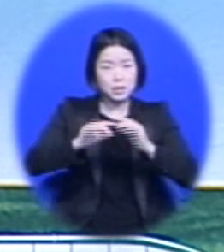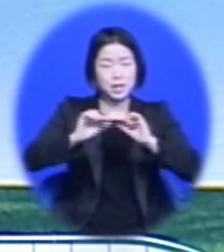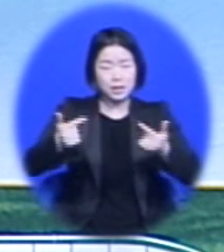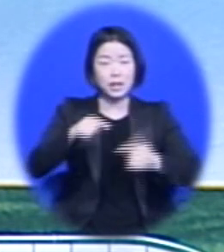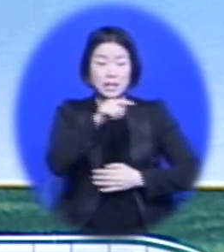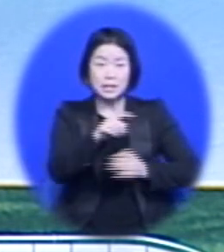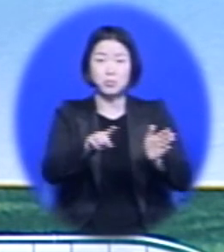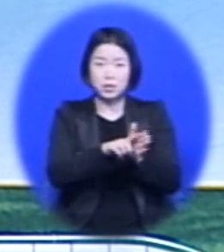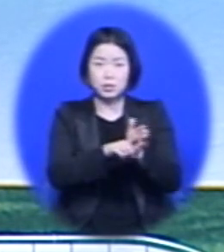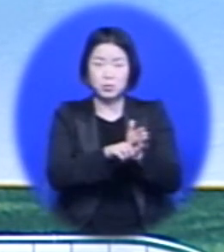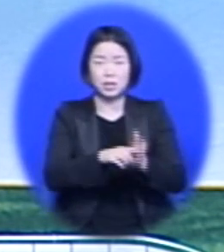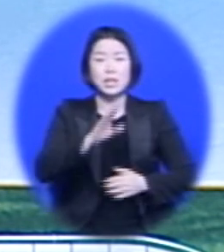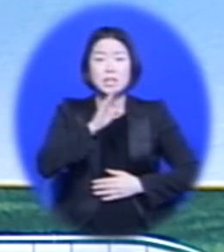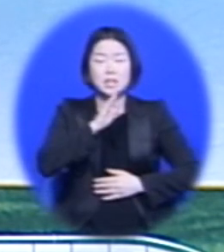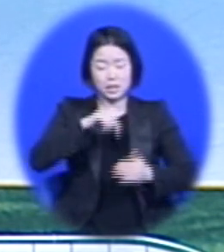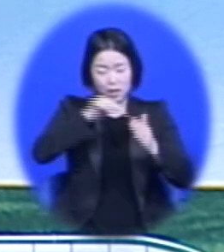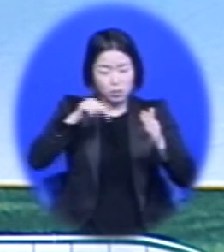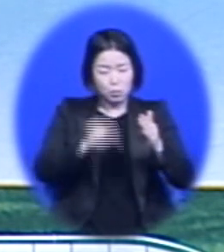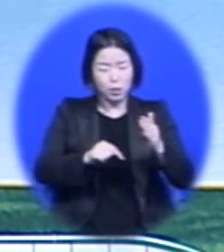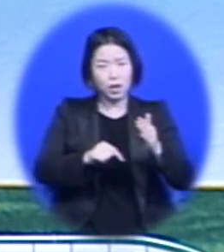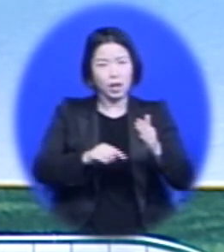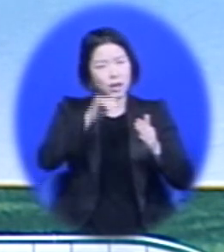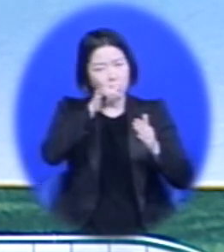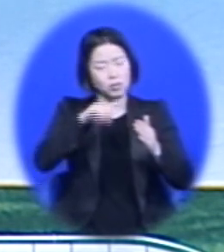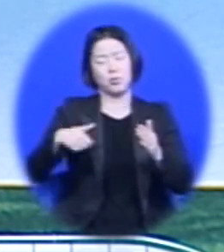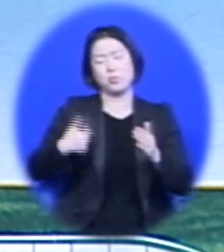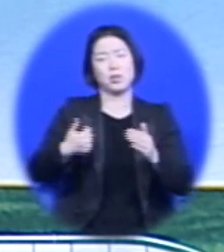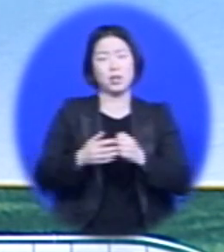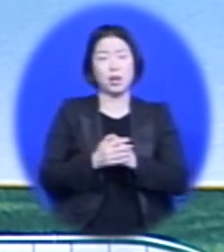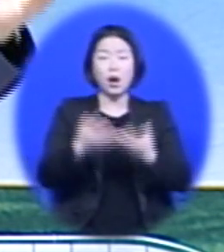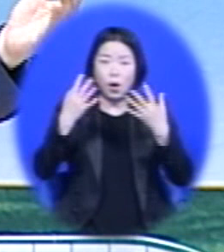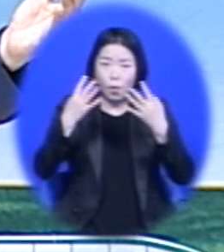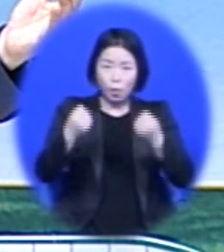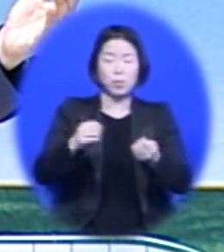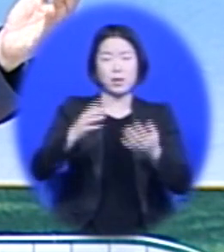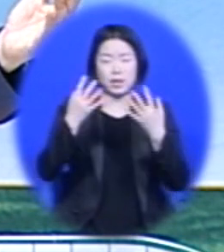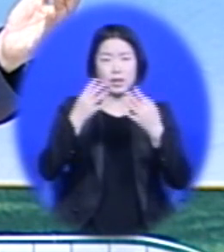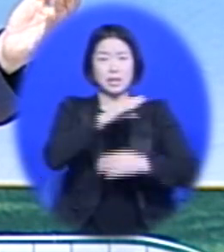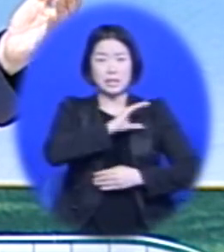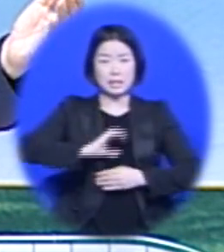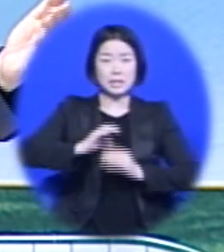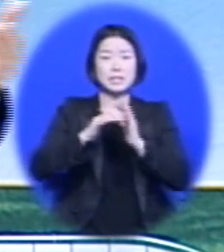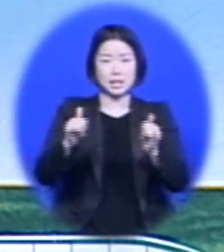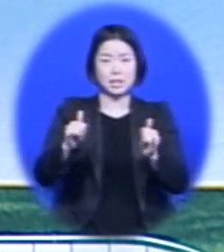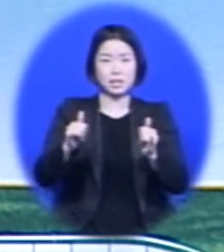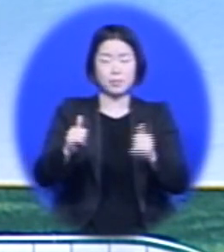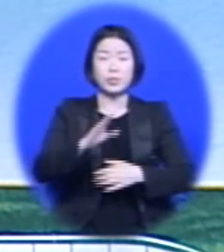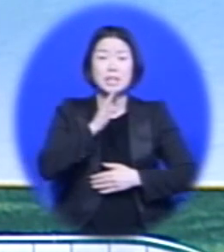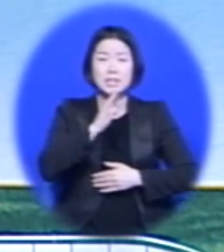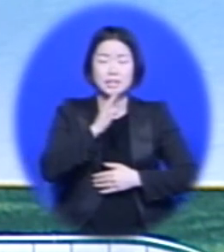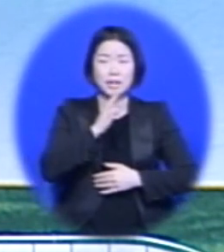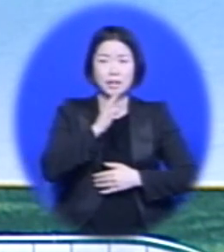믿음이 실제로 자기 속에 실제가 되지 않습니다. 얼마나 많은 그리스도인들이